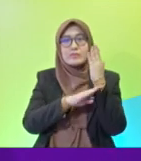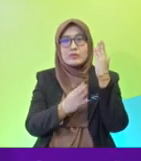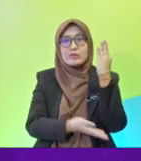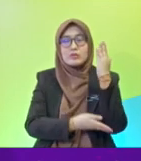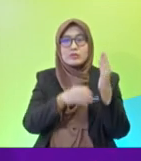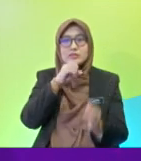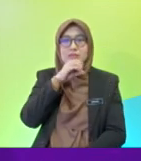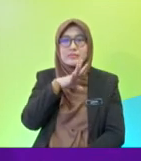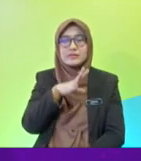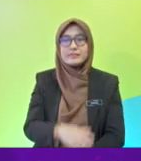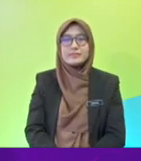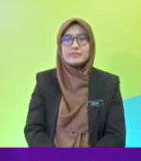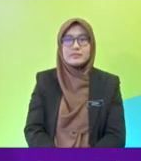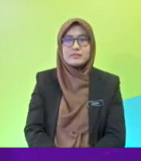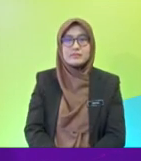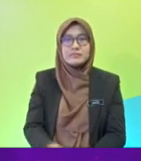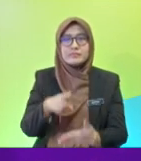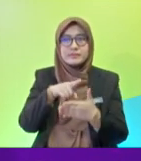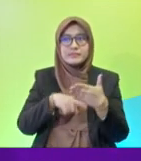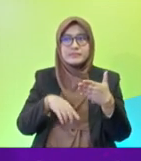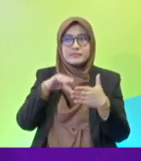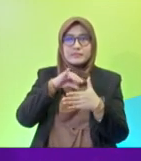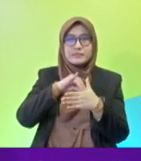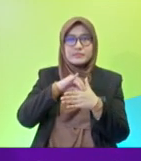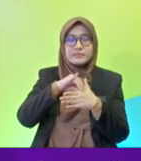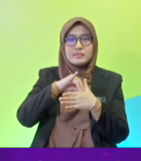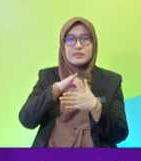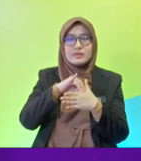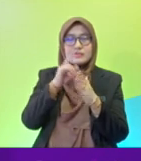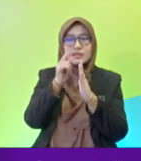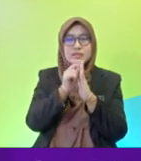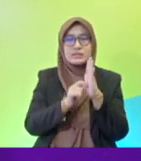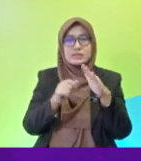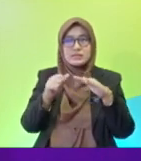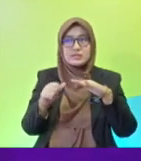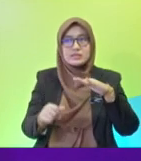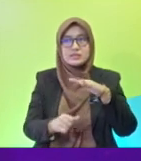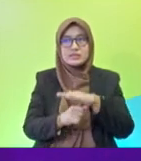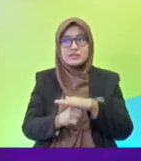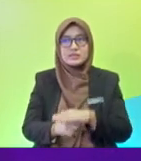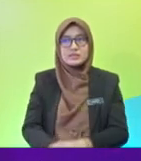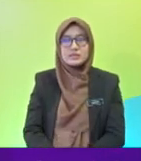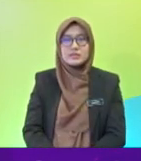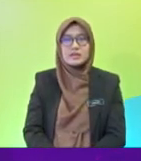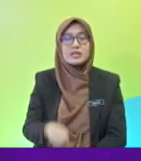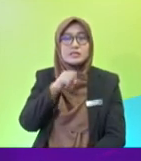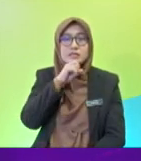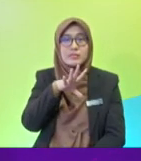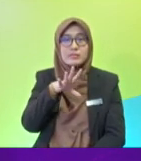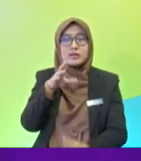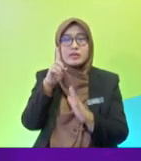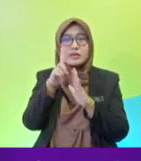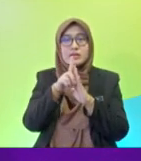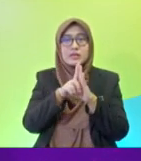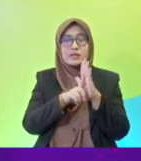jadi Pires Abang pilih dapat Chika yang tersurat Apa isi suratnya sampai dibuang ke dalam